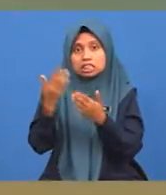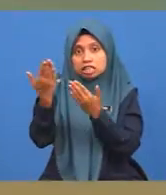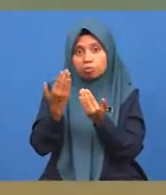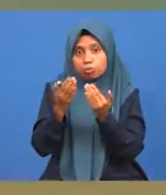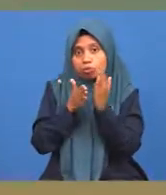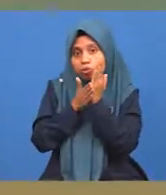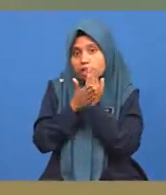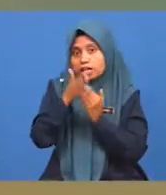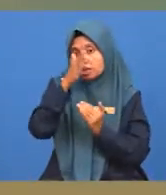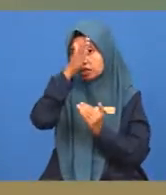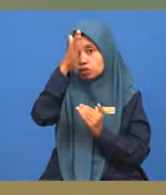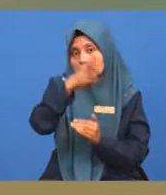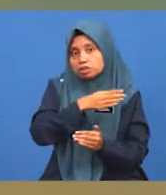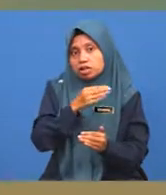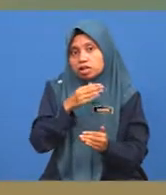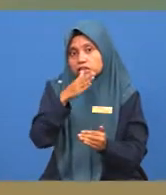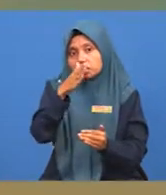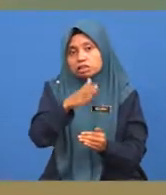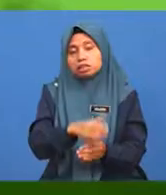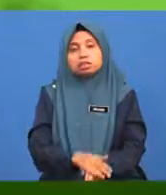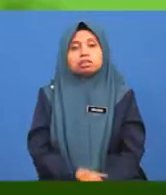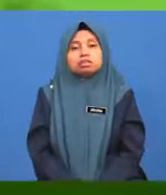Disambut oleh datuk dan nenek.